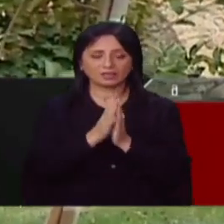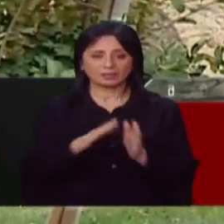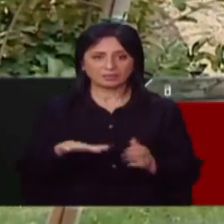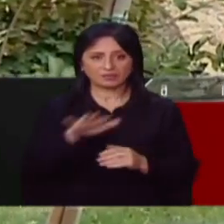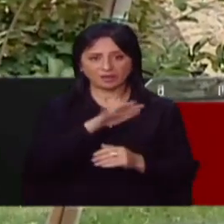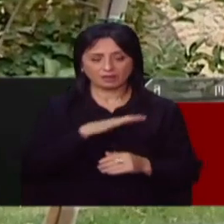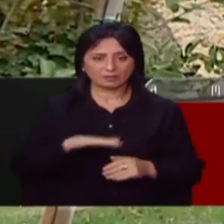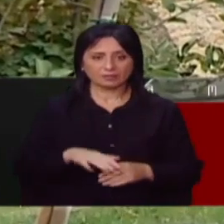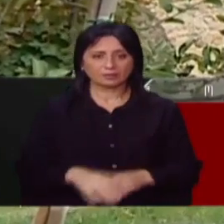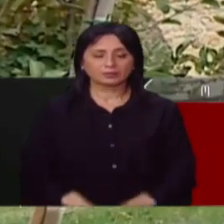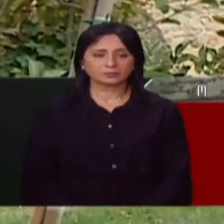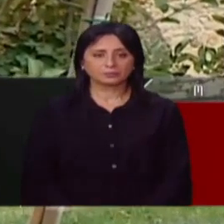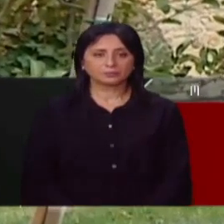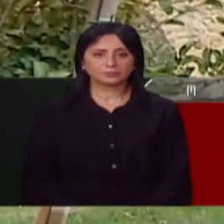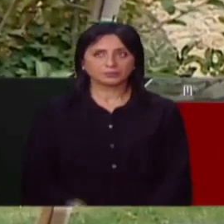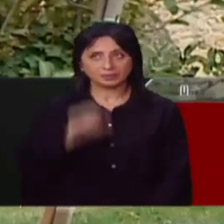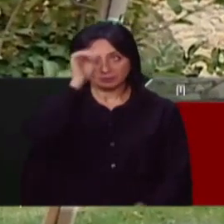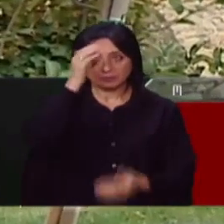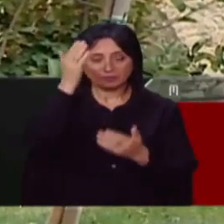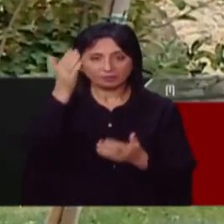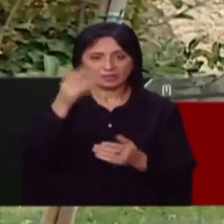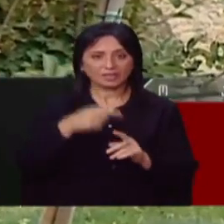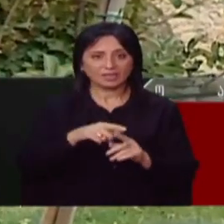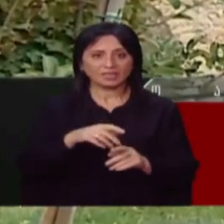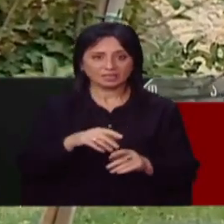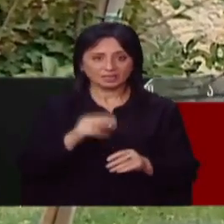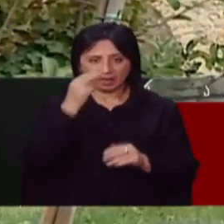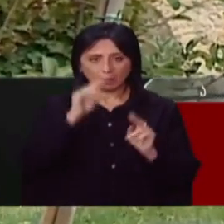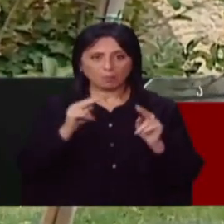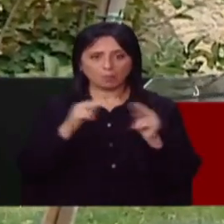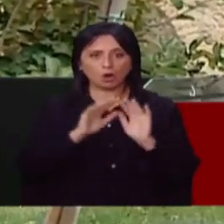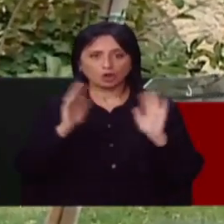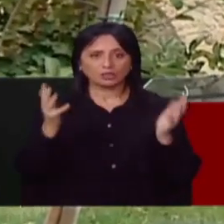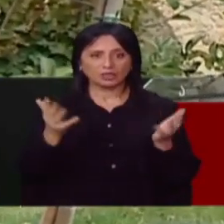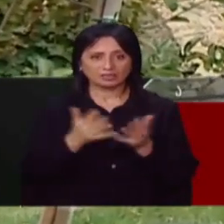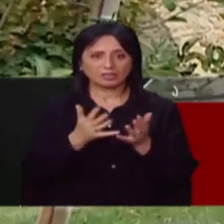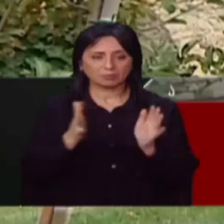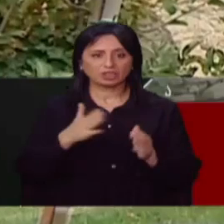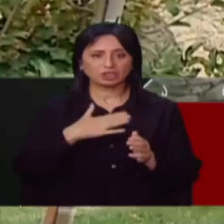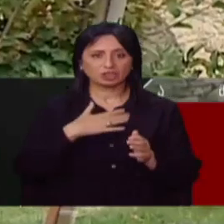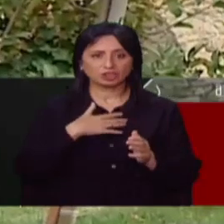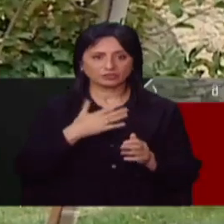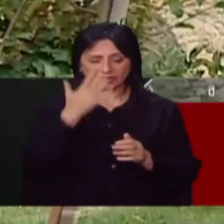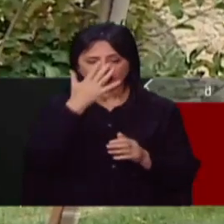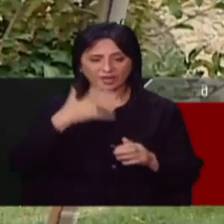ქვეყანას ღმერთს, ეს მონასტერი ყველაზე უფრო მეტად ჩვენს ერთს და